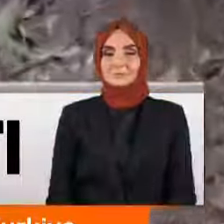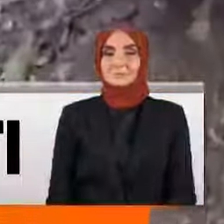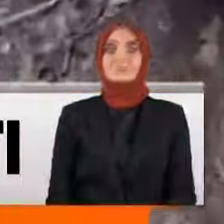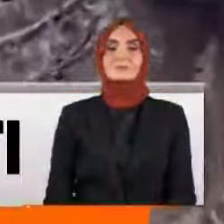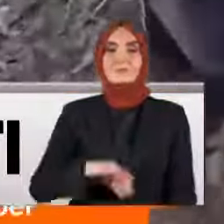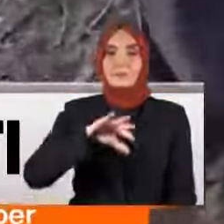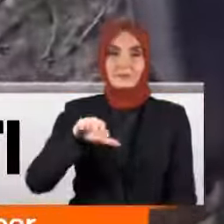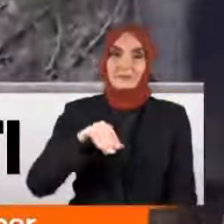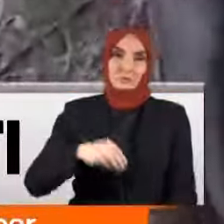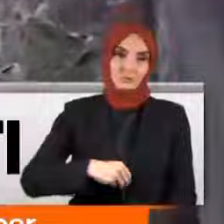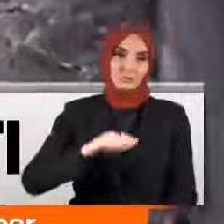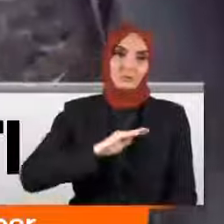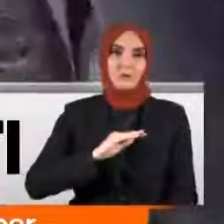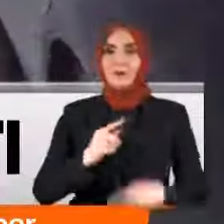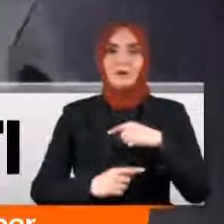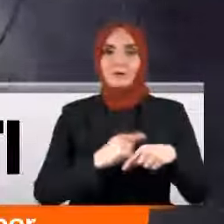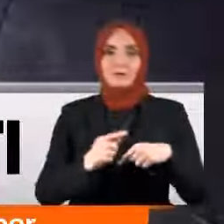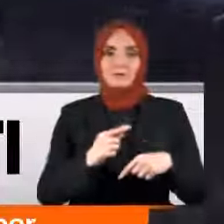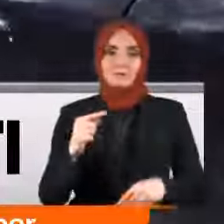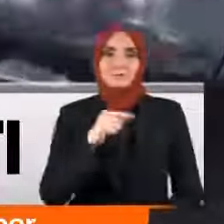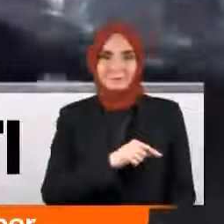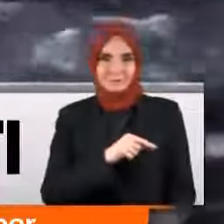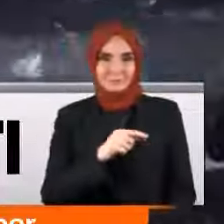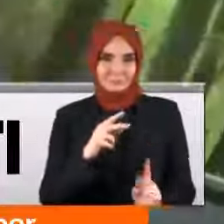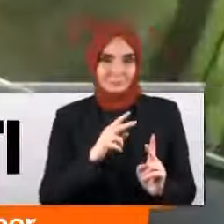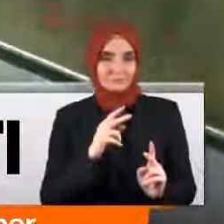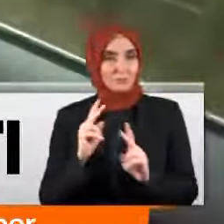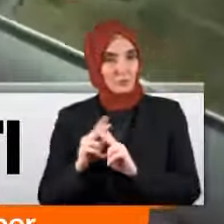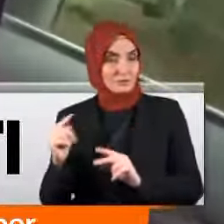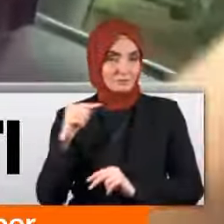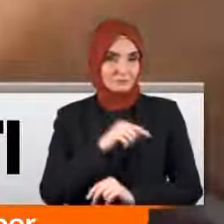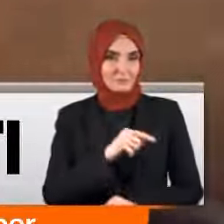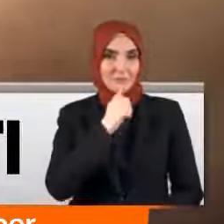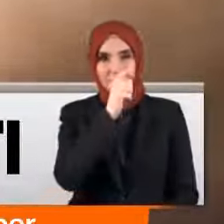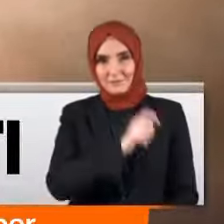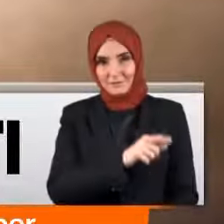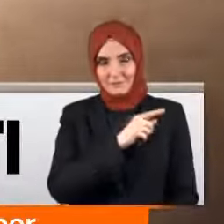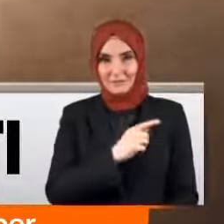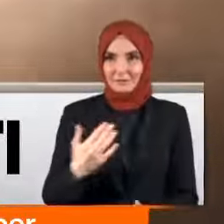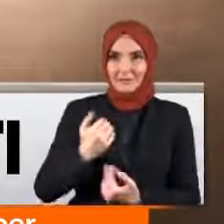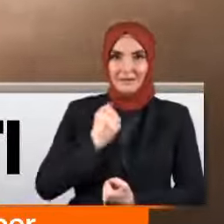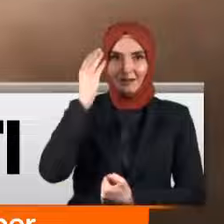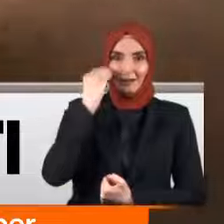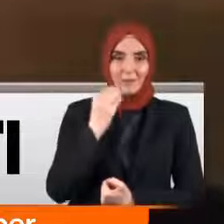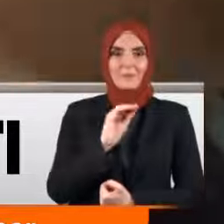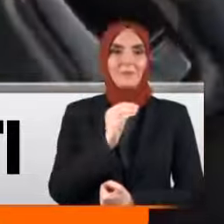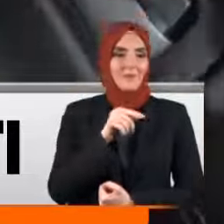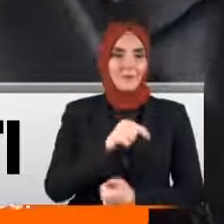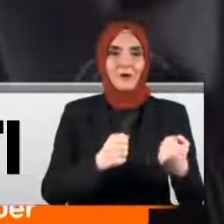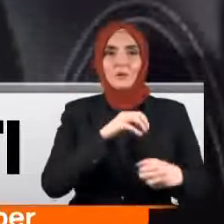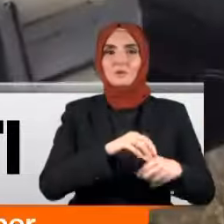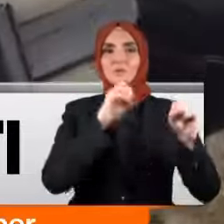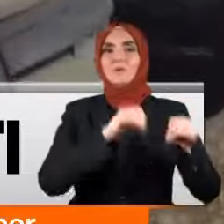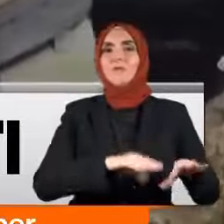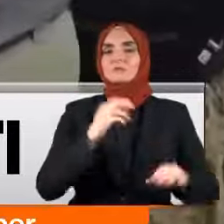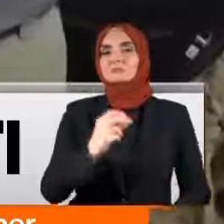Hırsızlıktan aranan baba polisten kaçamadı. Yakalanacağını anlayınca bebeğini arabada bırakıp kaçtı. Polisler gördüklerine